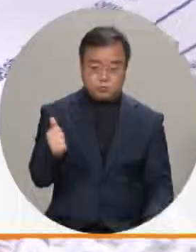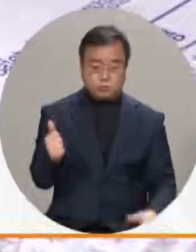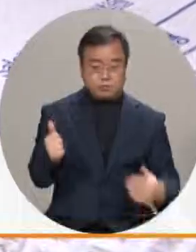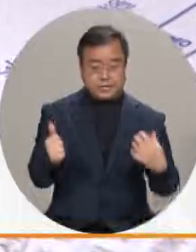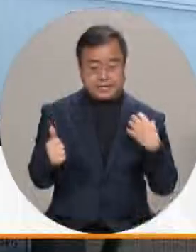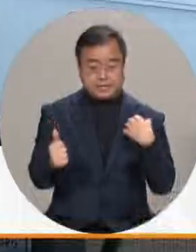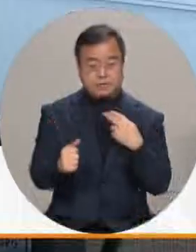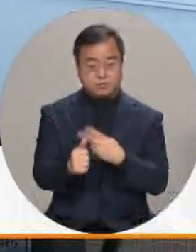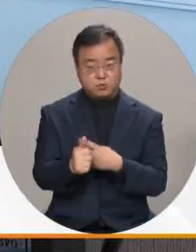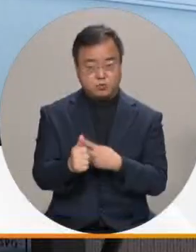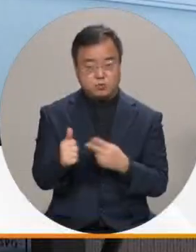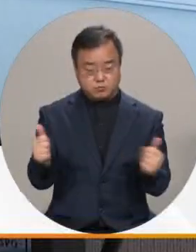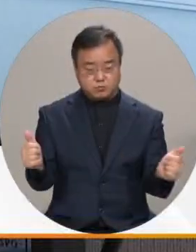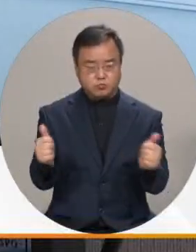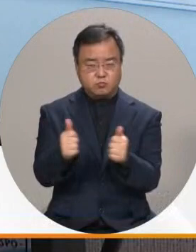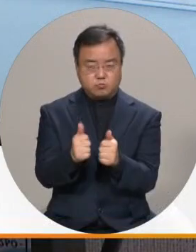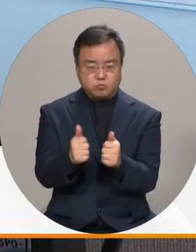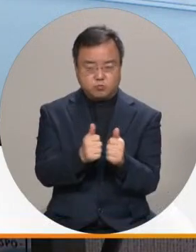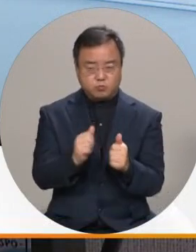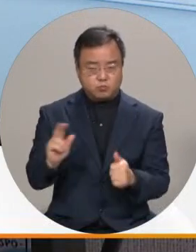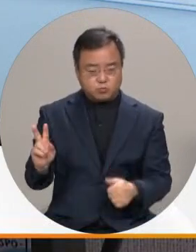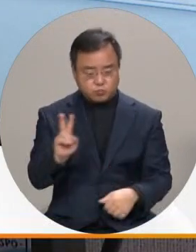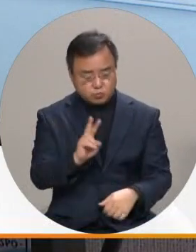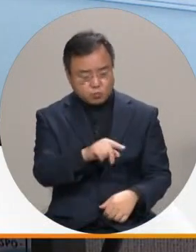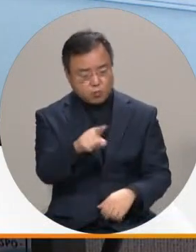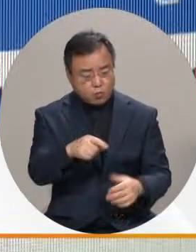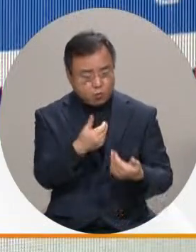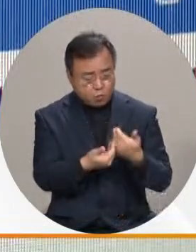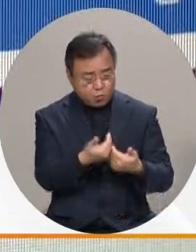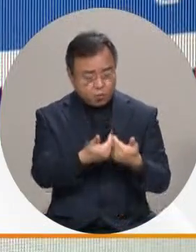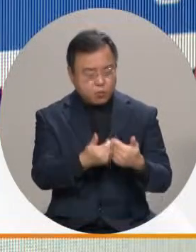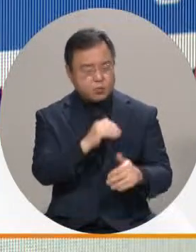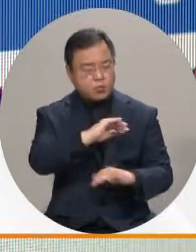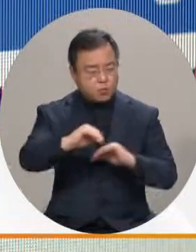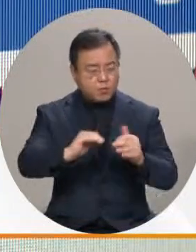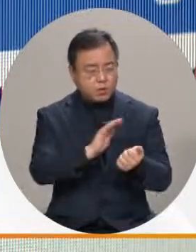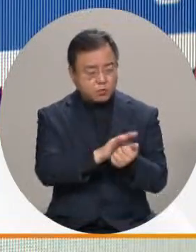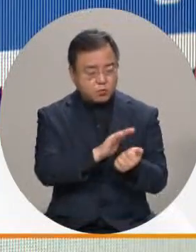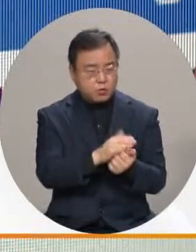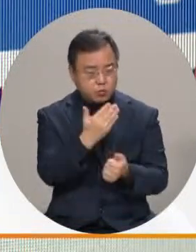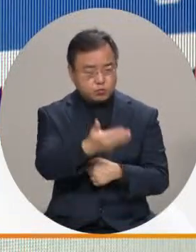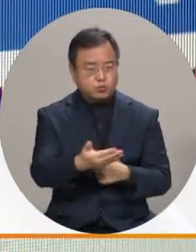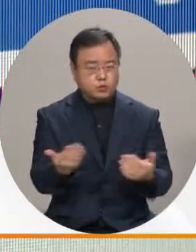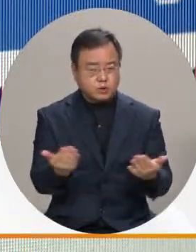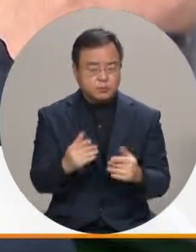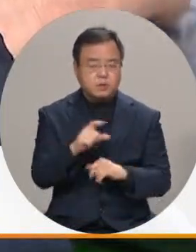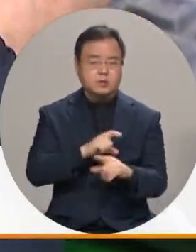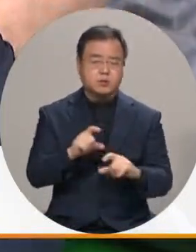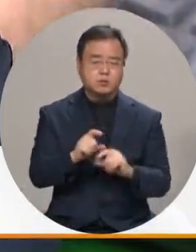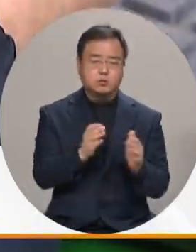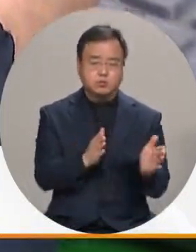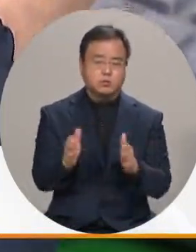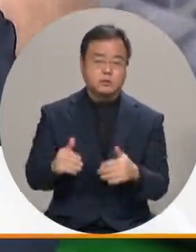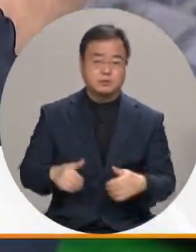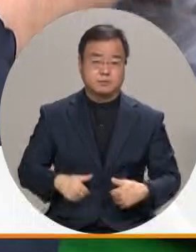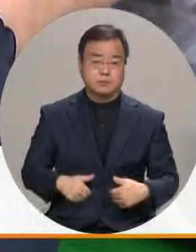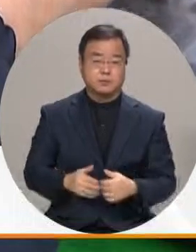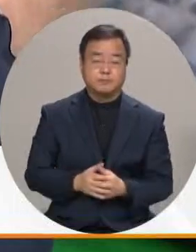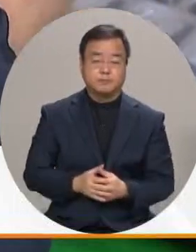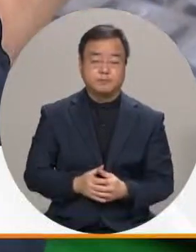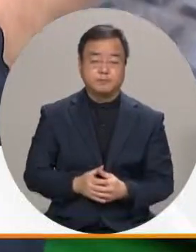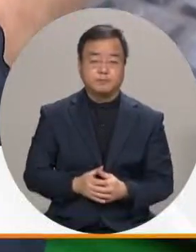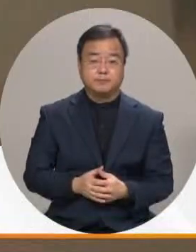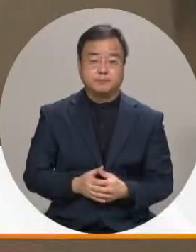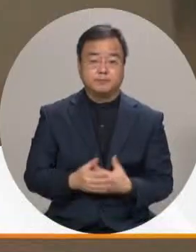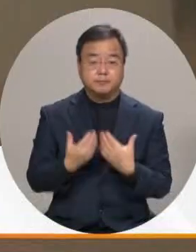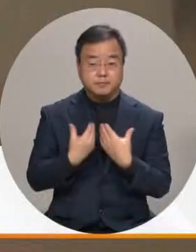선생님의 갈등 상황 대처를 위해서 도와주는 이런 시스템이 조금 더 확보되면 좋을 것 같아요. 예, 예를